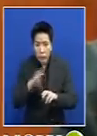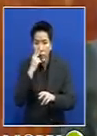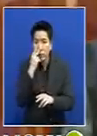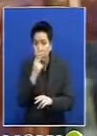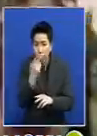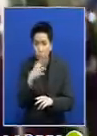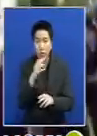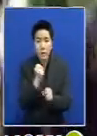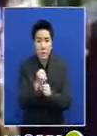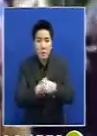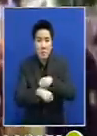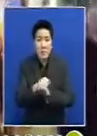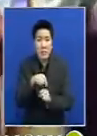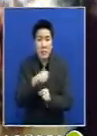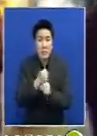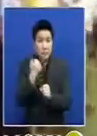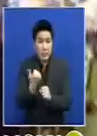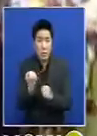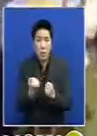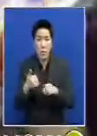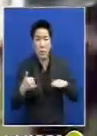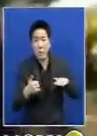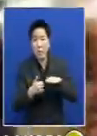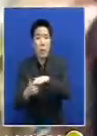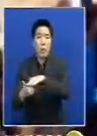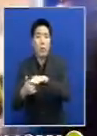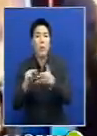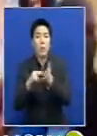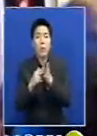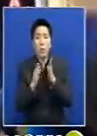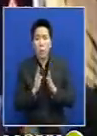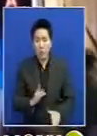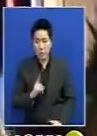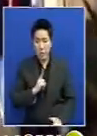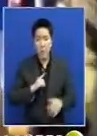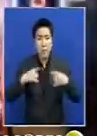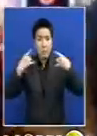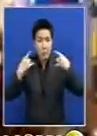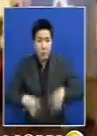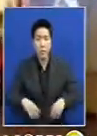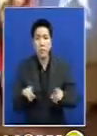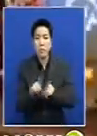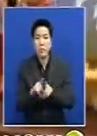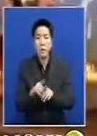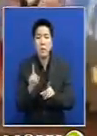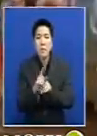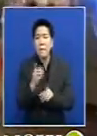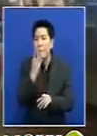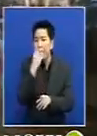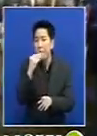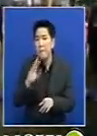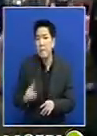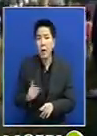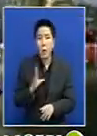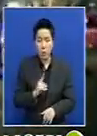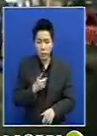าเบื้องต้นจากปฏิบัติการของผู้ก่อเหตุน่าจะเป็นลักษณะของโลนวูฟที่แปลตามตัวว่าหมาป่าตัวเดียวออ